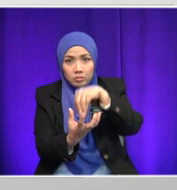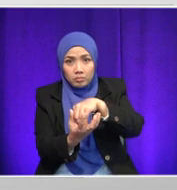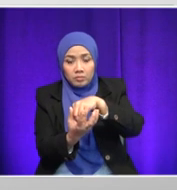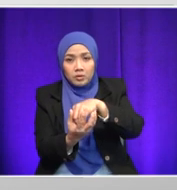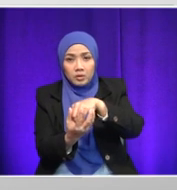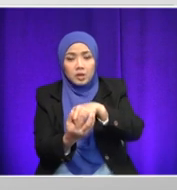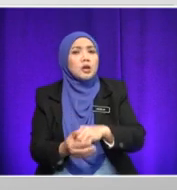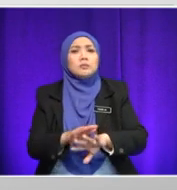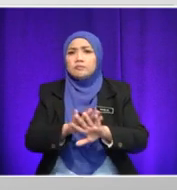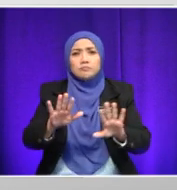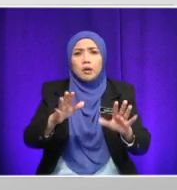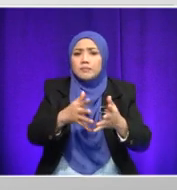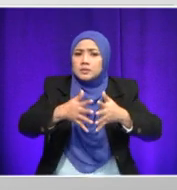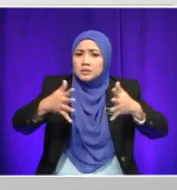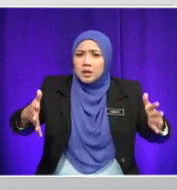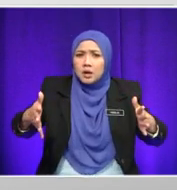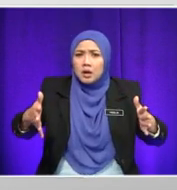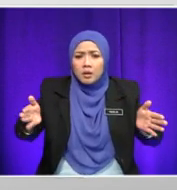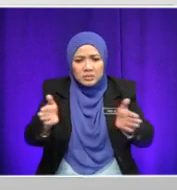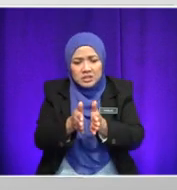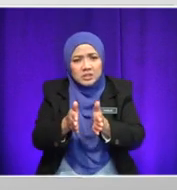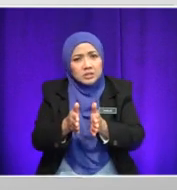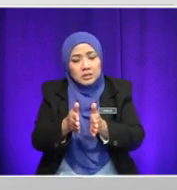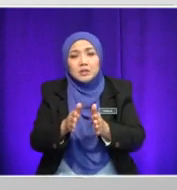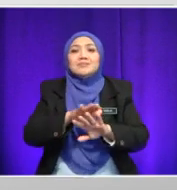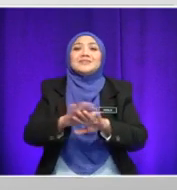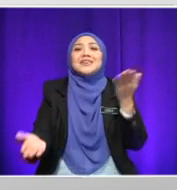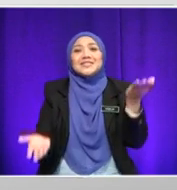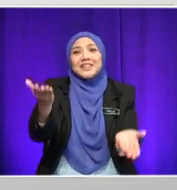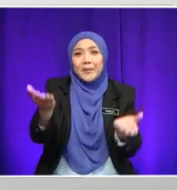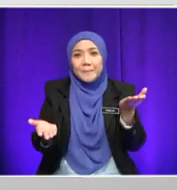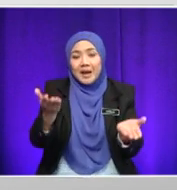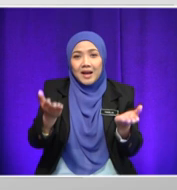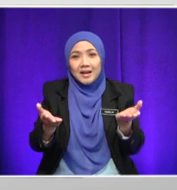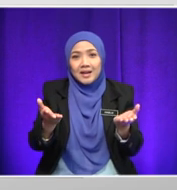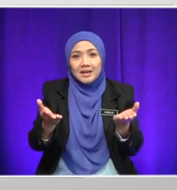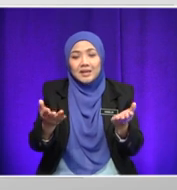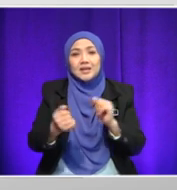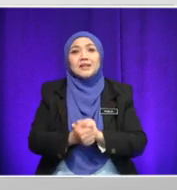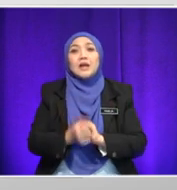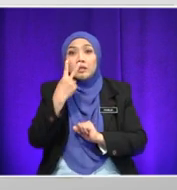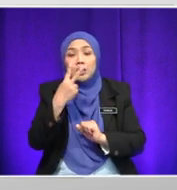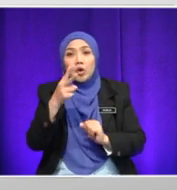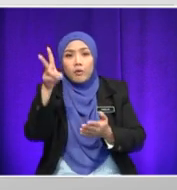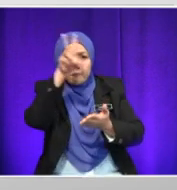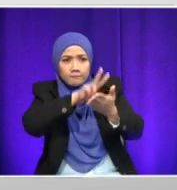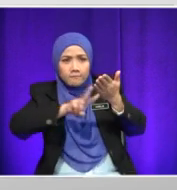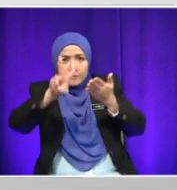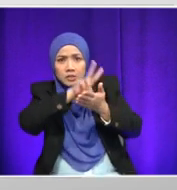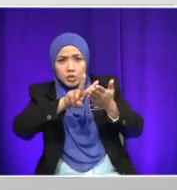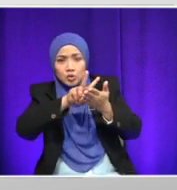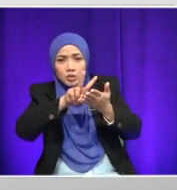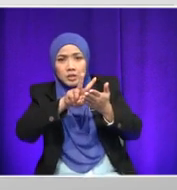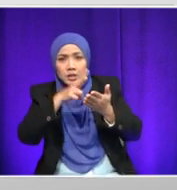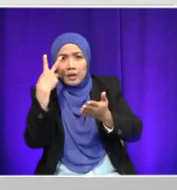gubahan yang besar fase yang kecil tidak seimbang dari sudut fisikal seterusnya keseimbangan visual pemilihan jenis bunga